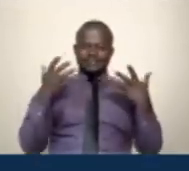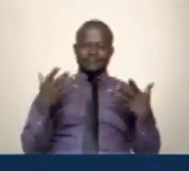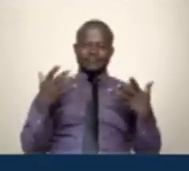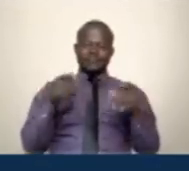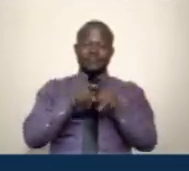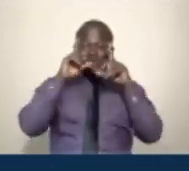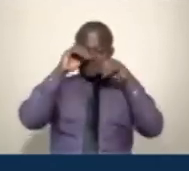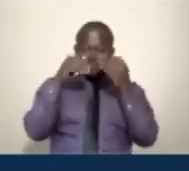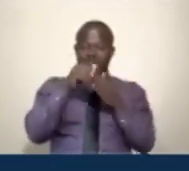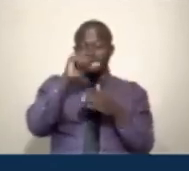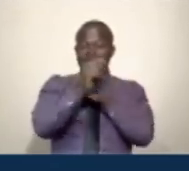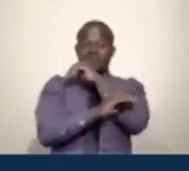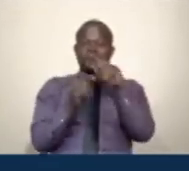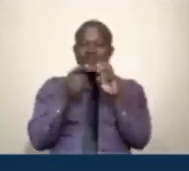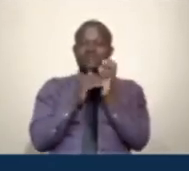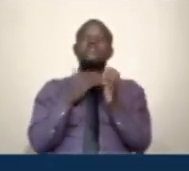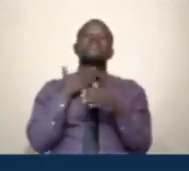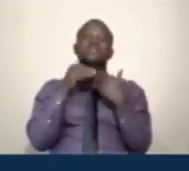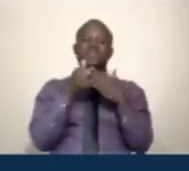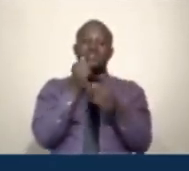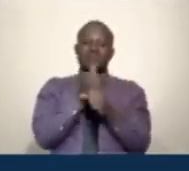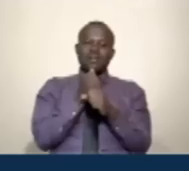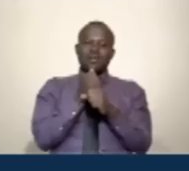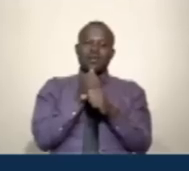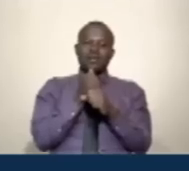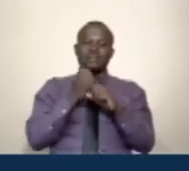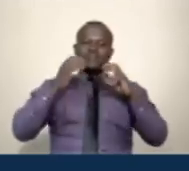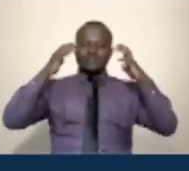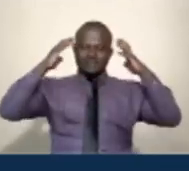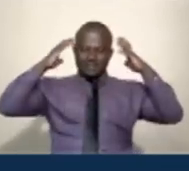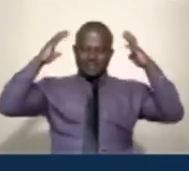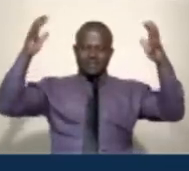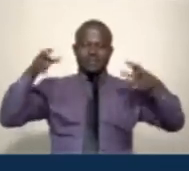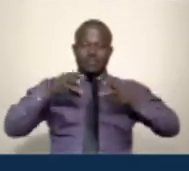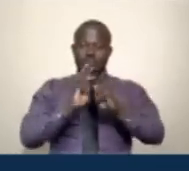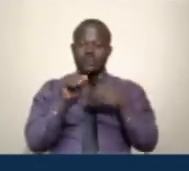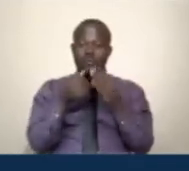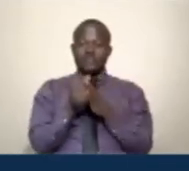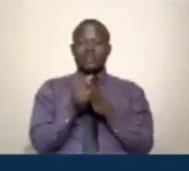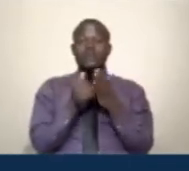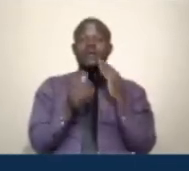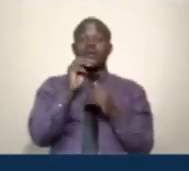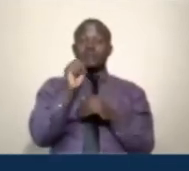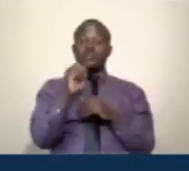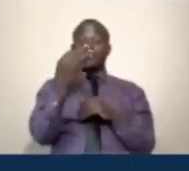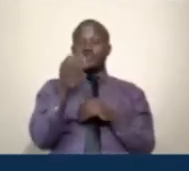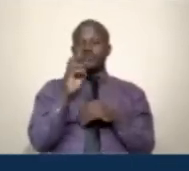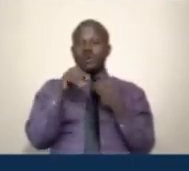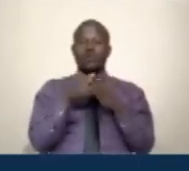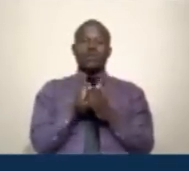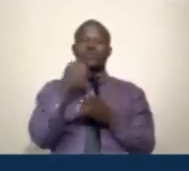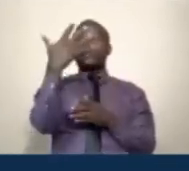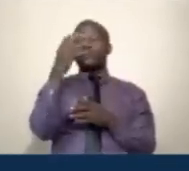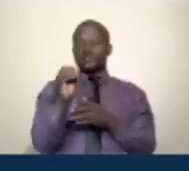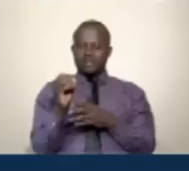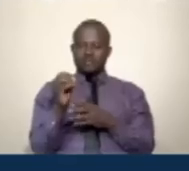nk'ariya mashusho yo hanze, ariko mba nifuza ko nazakora irenzeho ku buryo iyo azabipima wenda nka 30 cyangwa 50